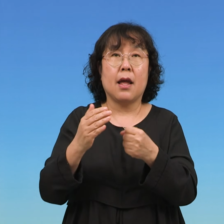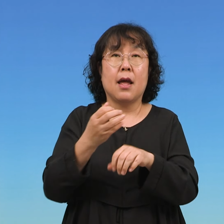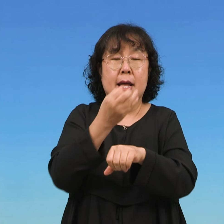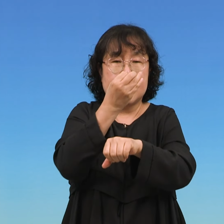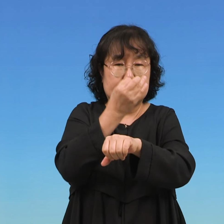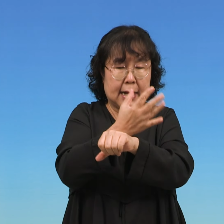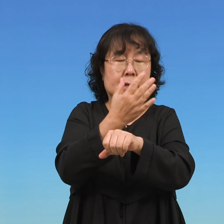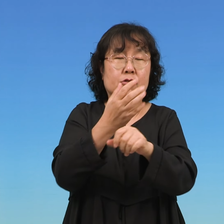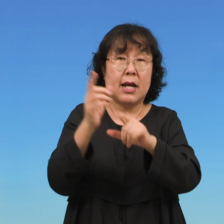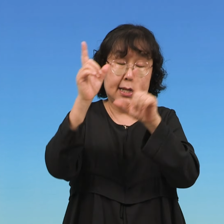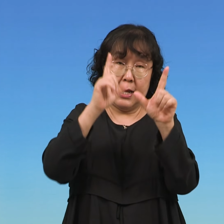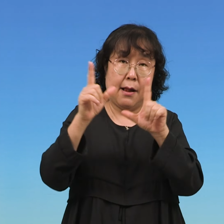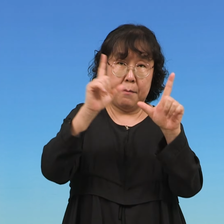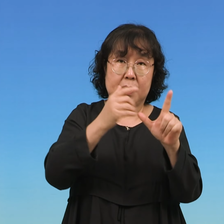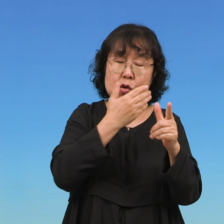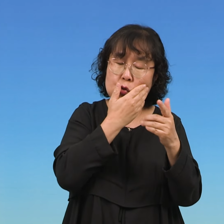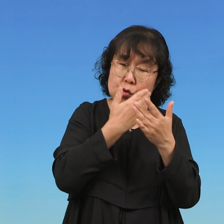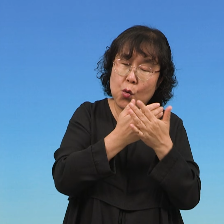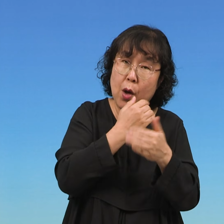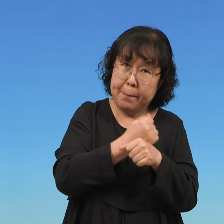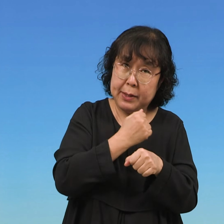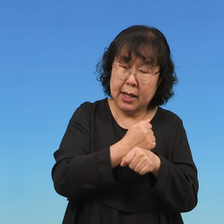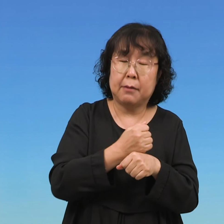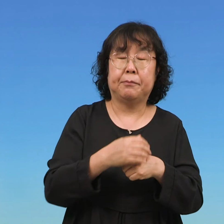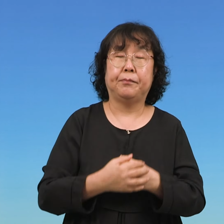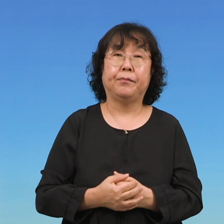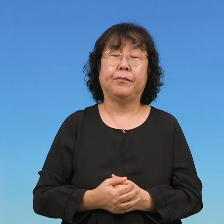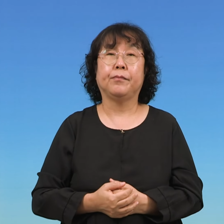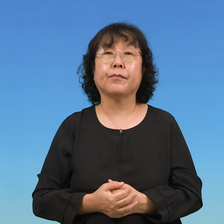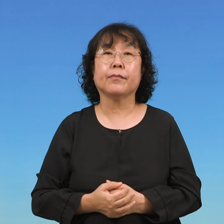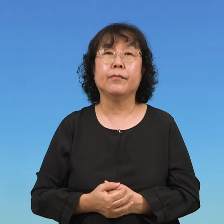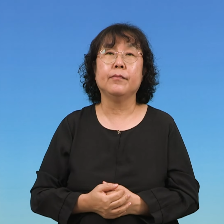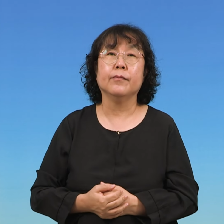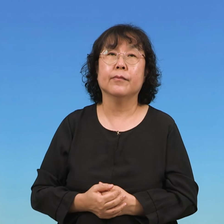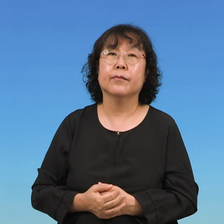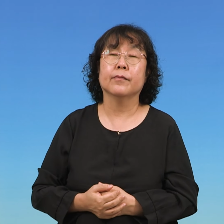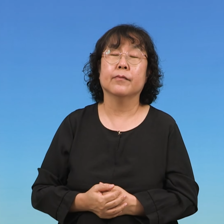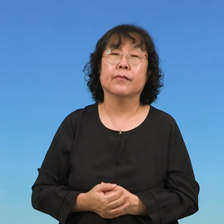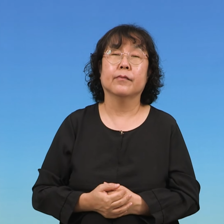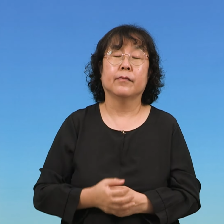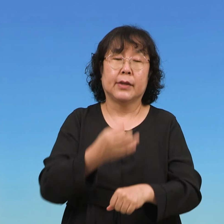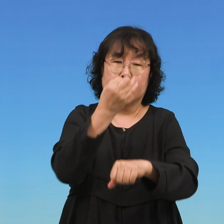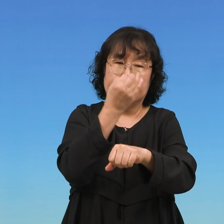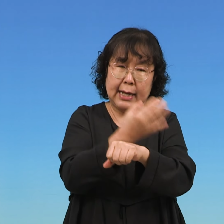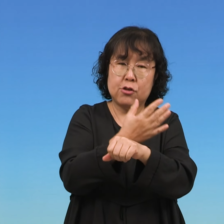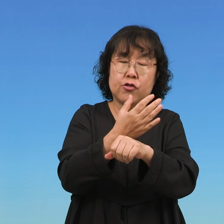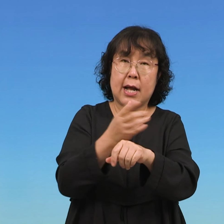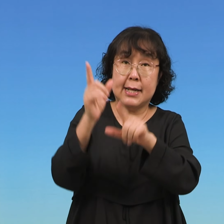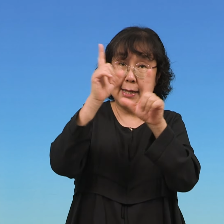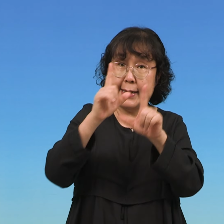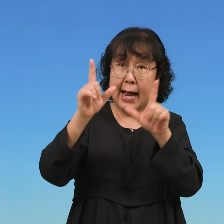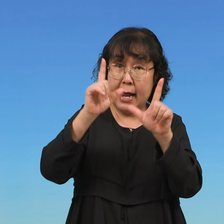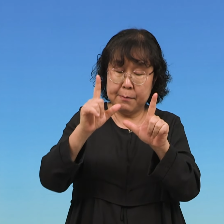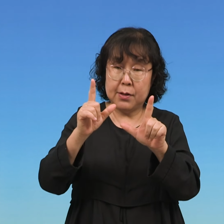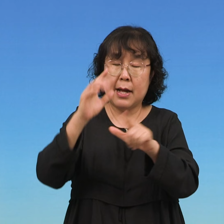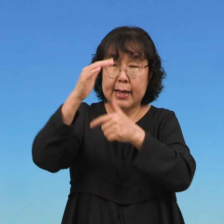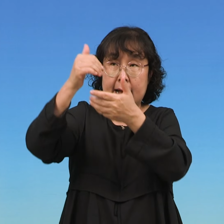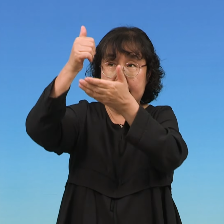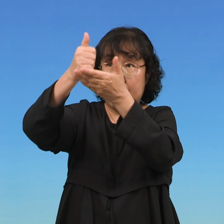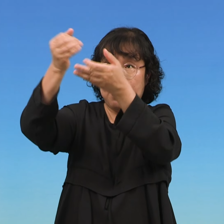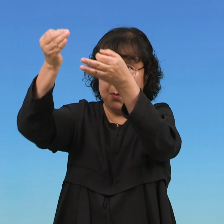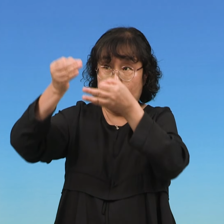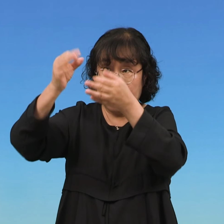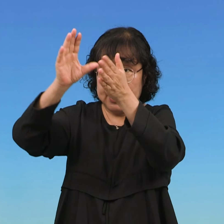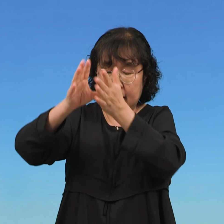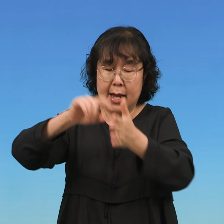단순한 삶 그리고이 단순한 삶은 하나님 앞에서 우리가이 단순한 삶은 자족하는 마음에서부터